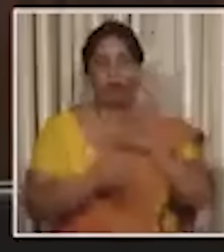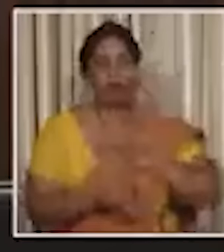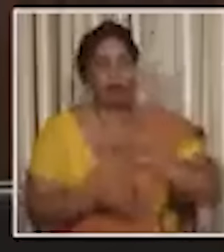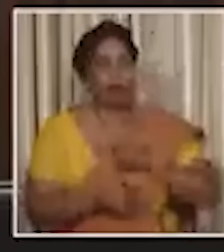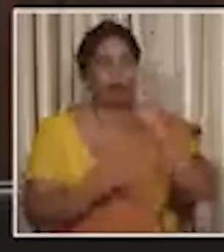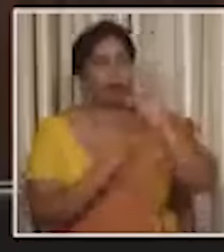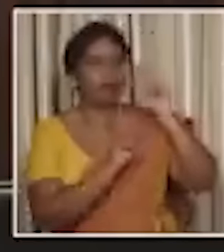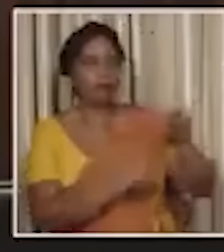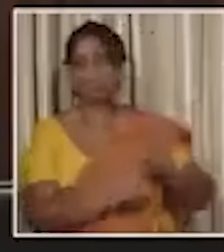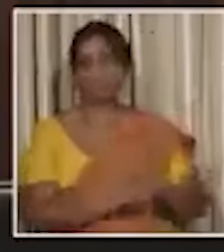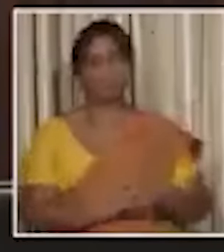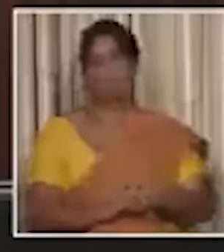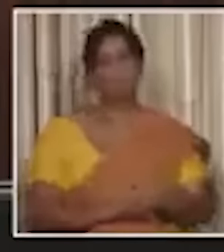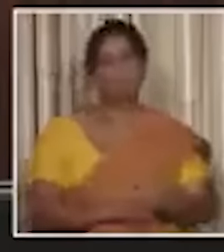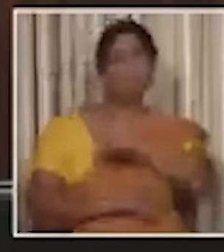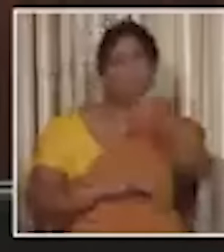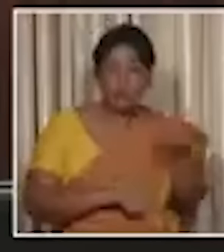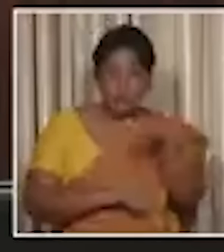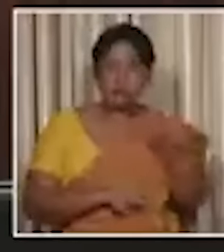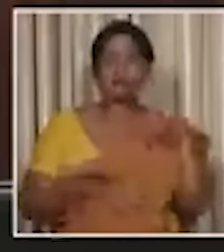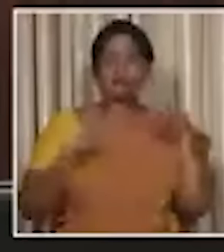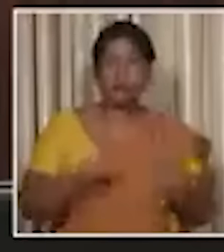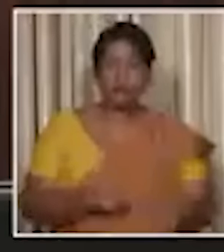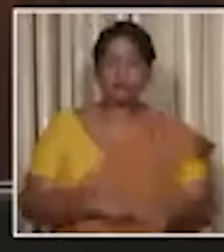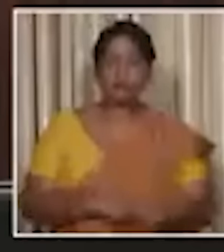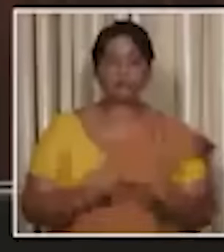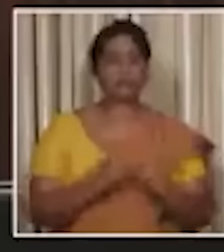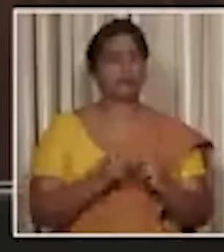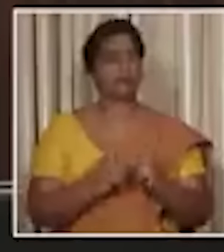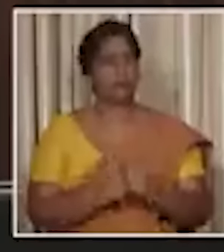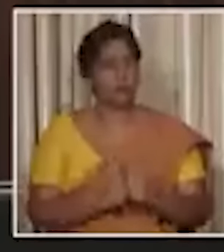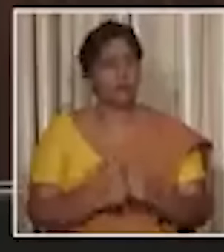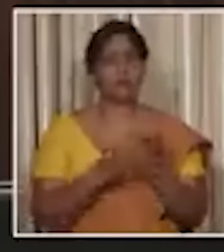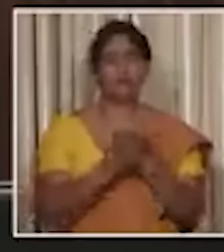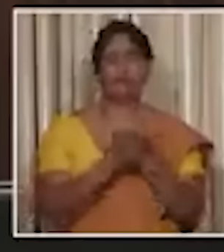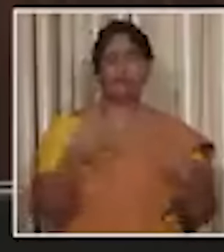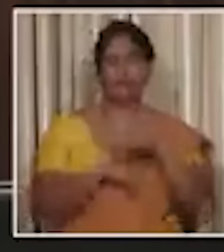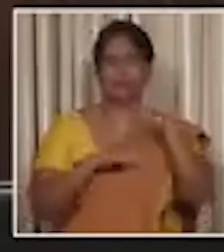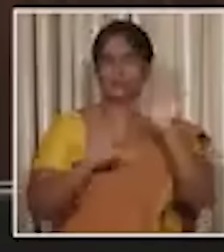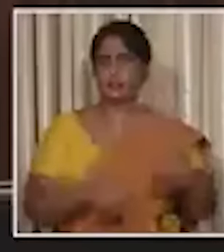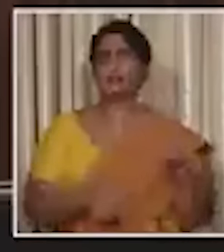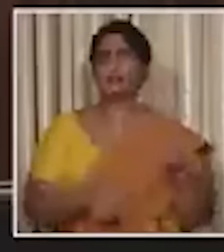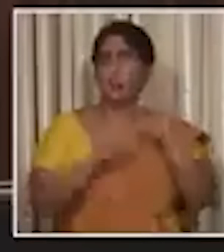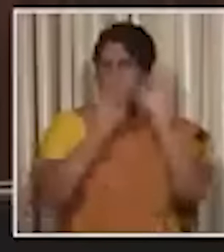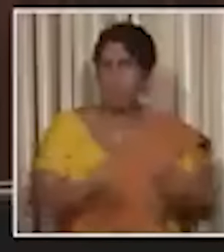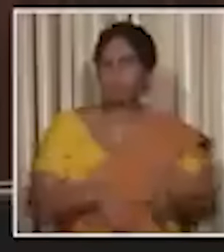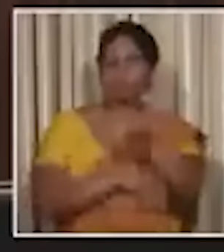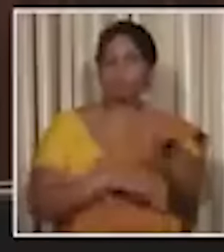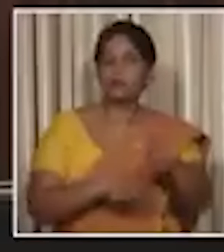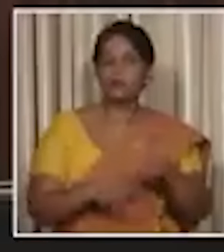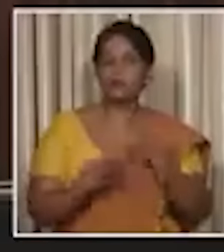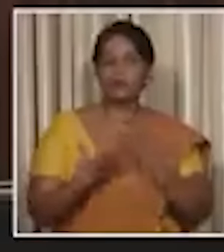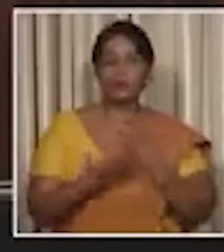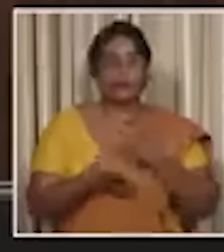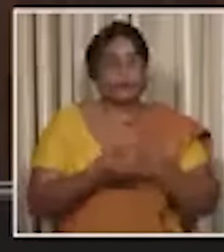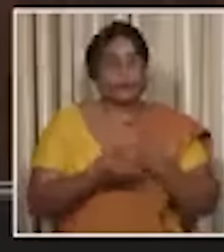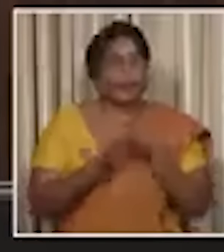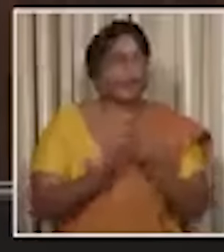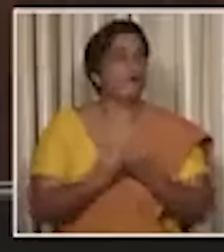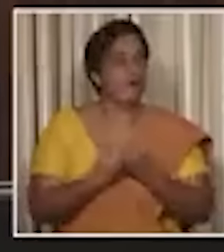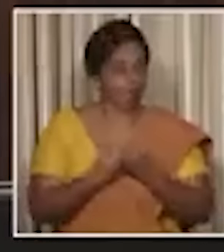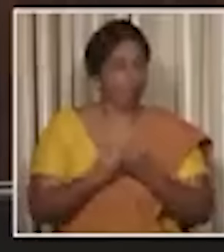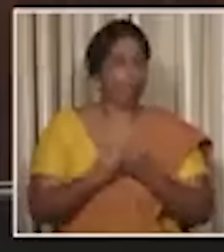அனுப்பதற்கான முயற்சிகளை ஏற்க வேண்டும். எனவே சிறிய நடுத்தர முயற்சியாளர்களை தமது தீர்மானங்களூடாக தமது தேவைப்பாடுகளின் மாத்திரம் செயற்படுபவர்களாக அன்று,